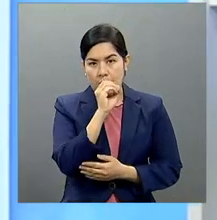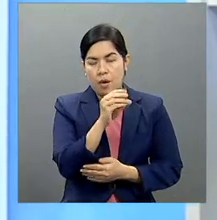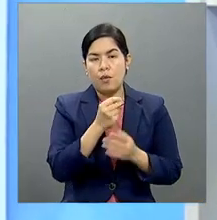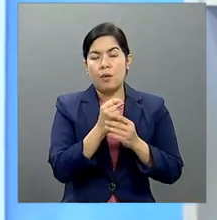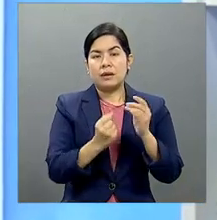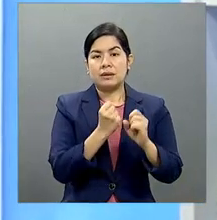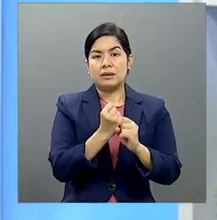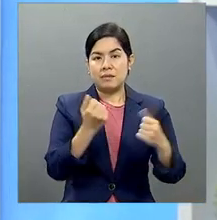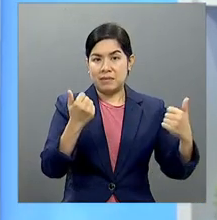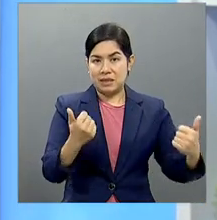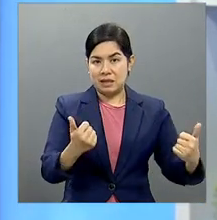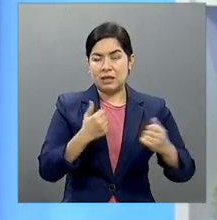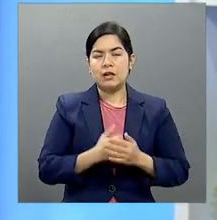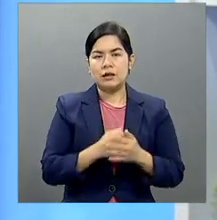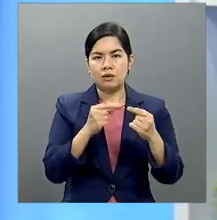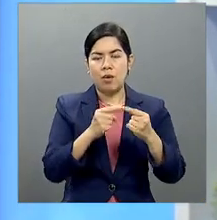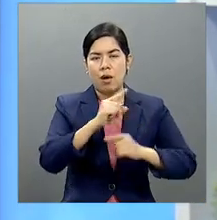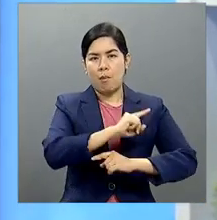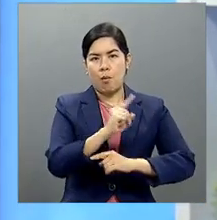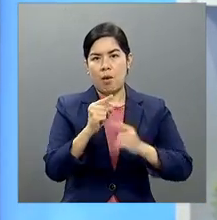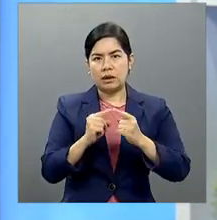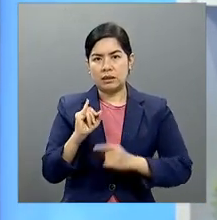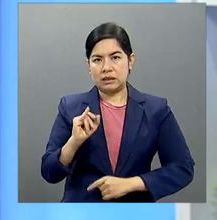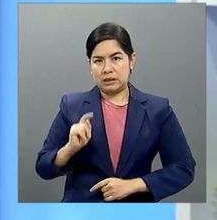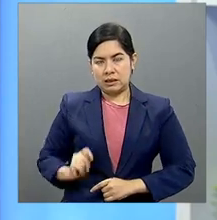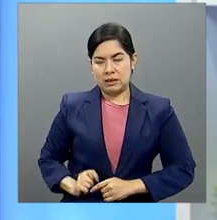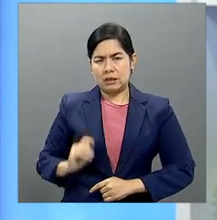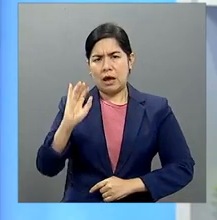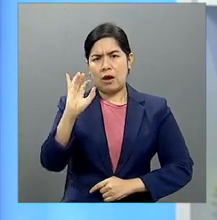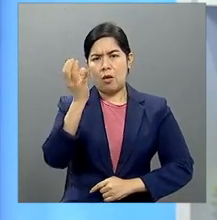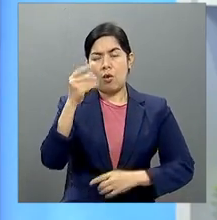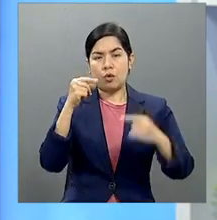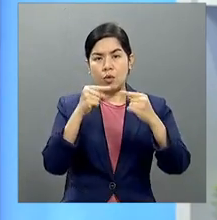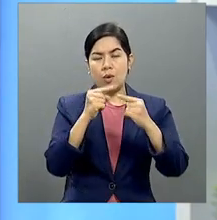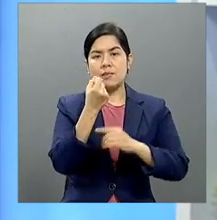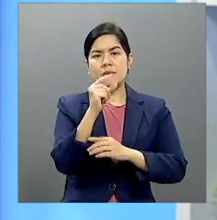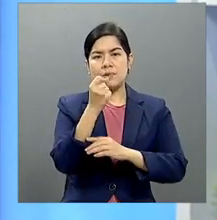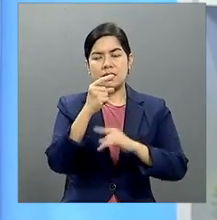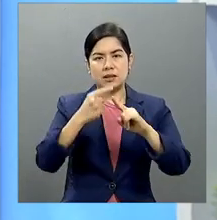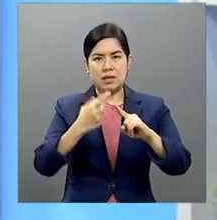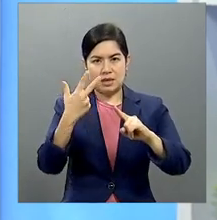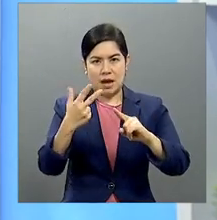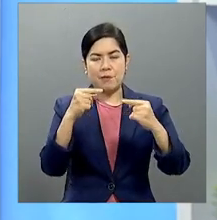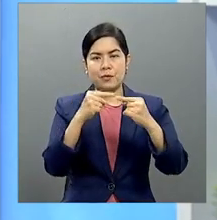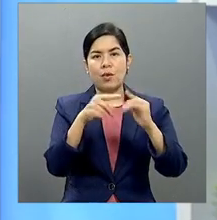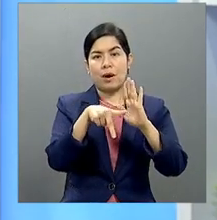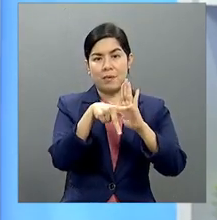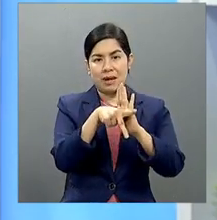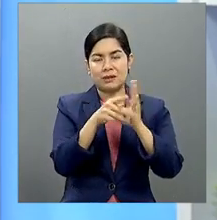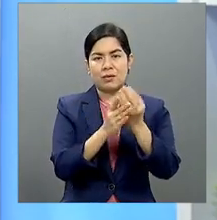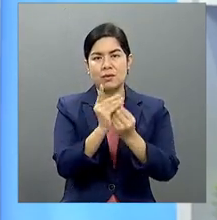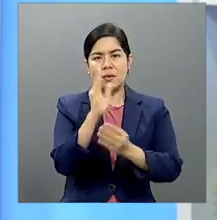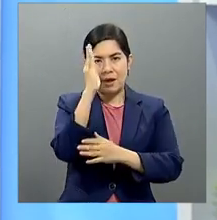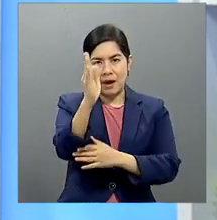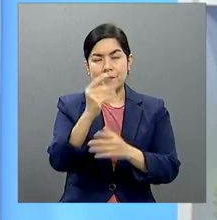สำหรับวันไตโลกนั้นตรงกับวันที่ในส่วนของ11มีนาคมก็คือตรงกับวันพฤหัสบดีหน้านะคะแต่ทว่าวันนี้เนี่ยสิ่งที่เรา